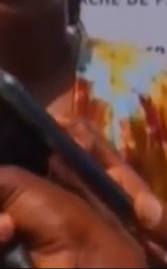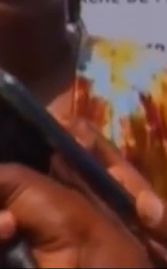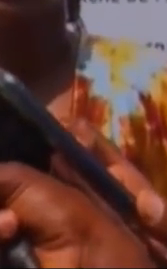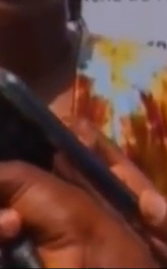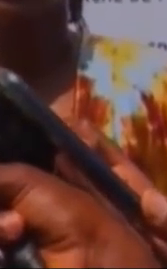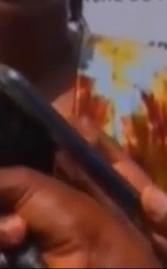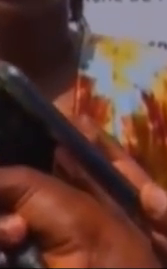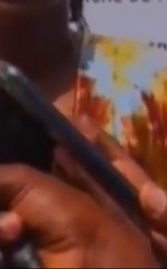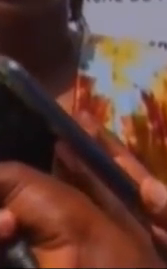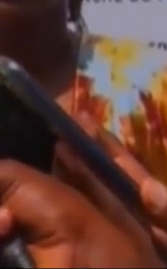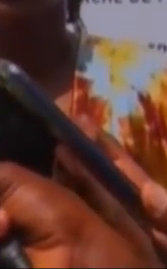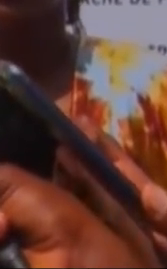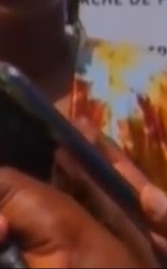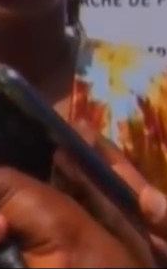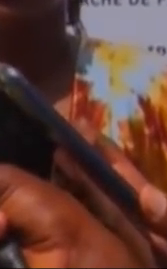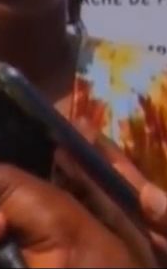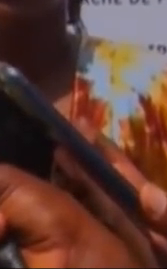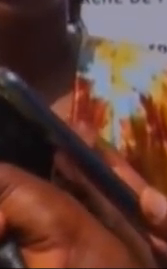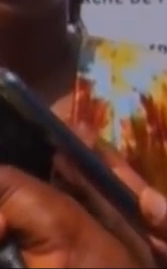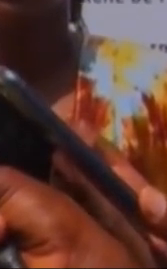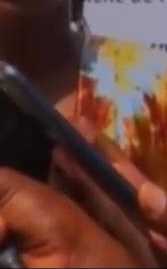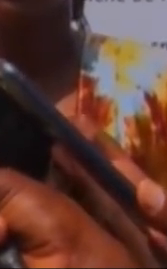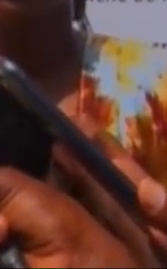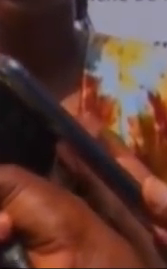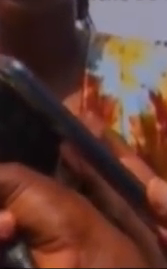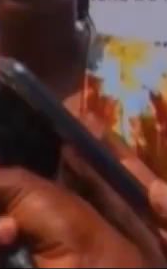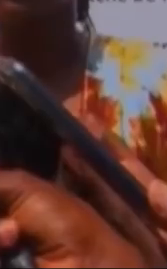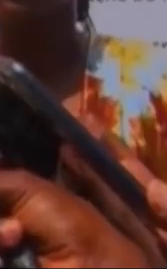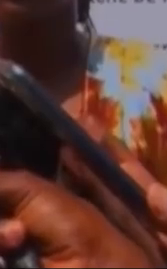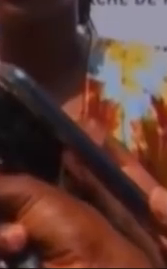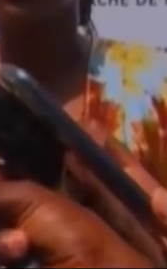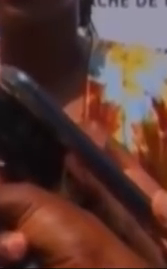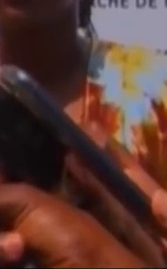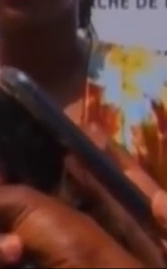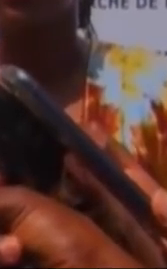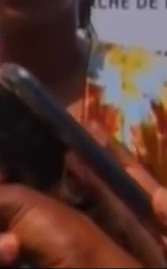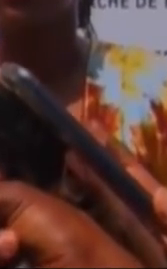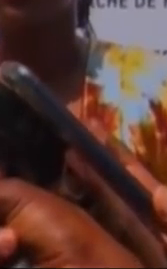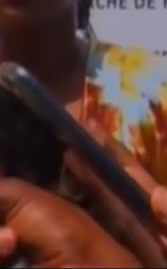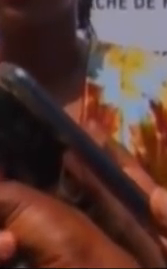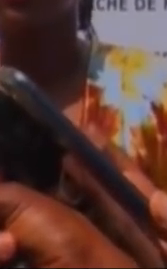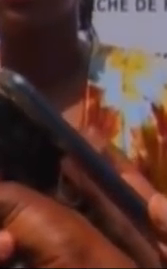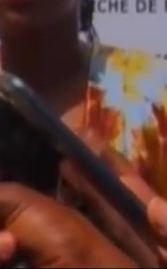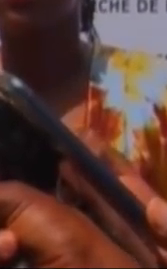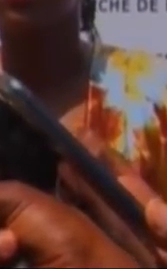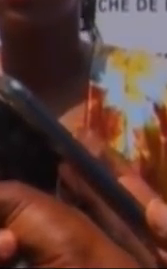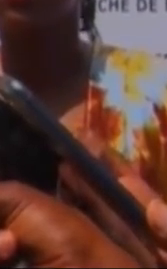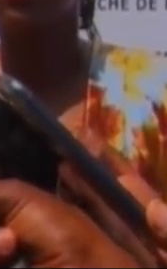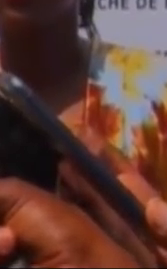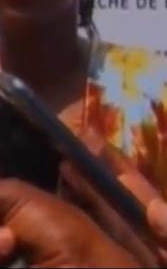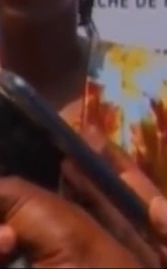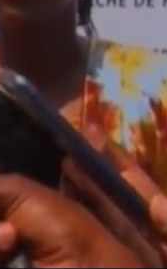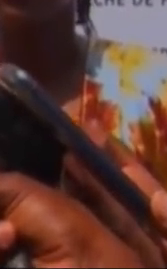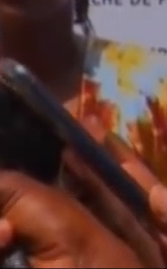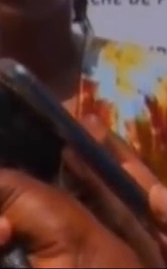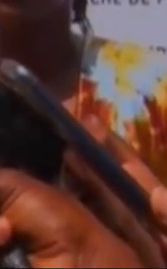est difficile. Nous allons aujourd'hui aussi les aider à rechercher des circuits d'écoulement de leurs produits. Et nous allons enfin les mettre en contact avec des institutions